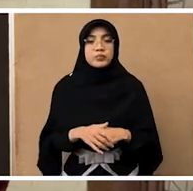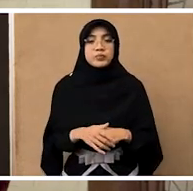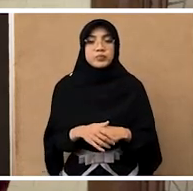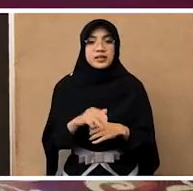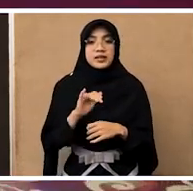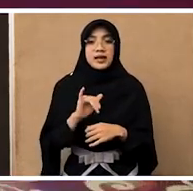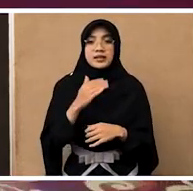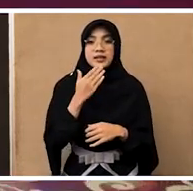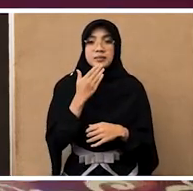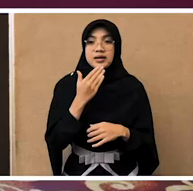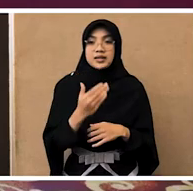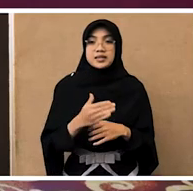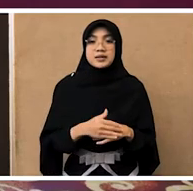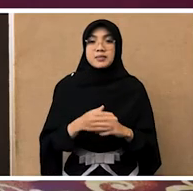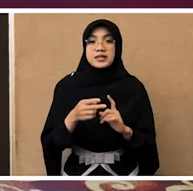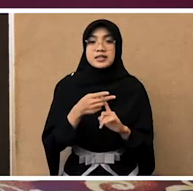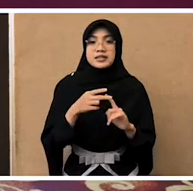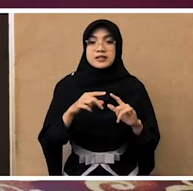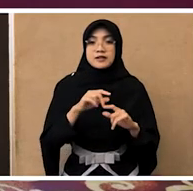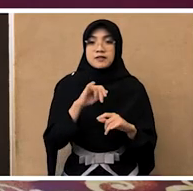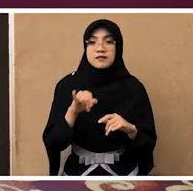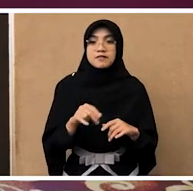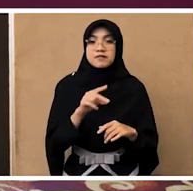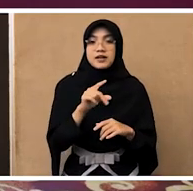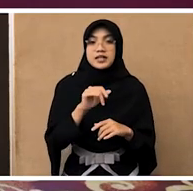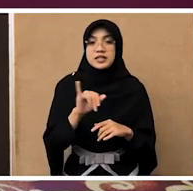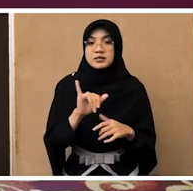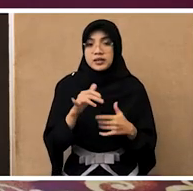terima kasih Mas Fajri